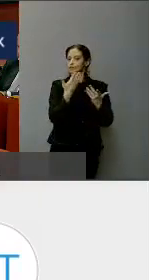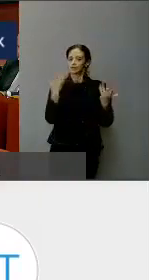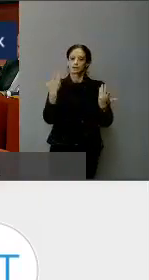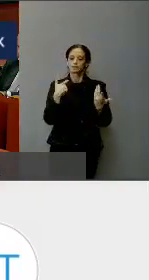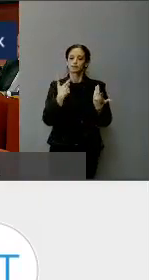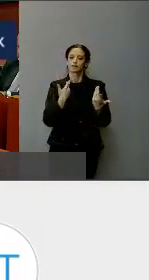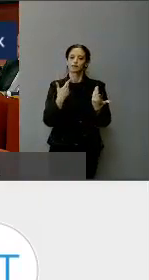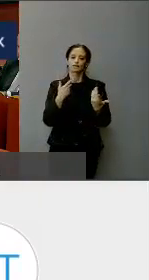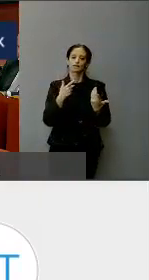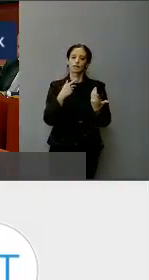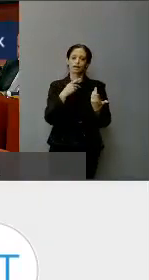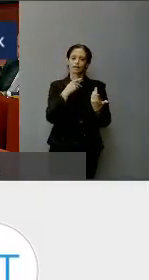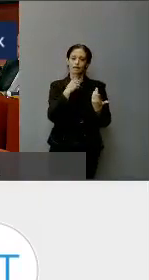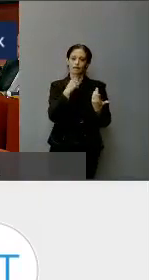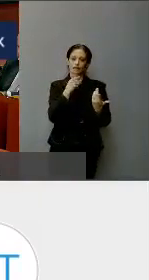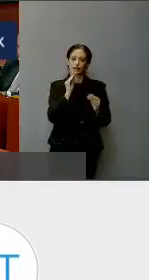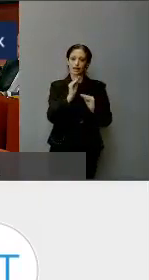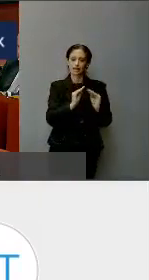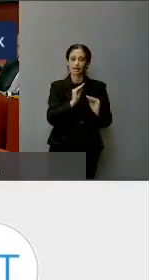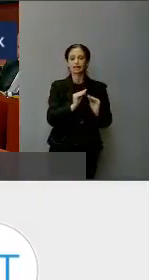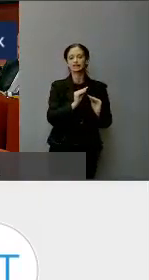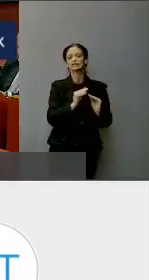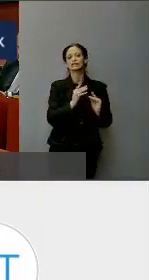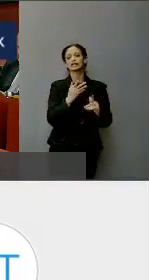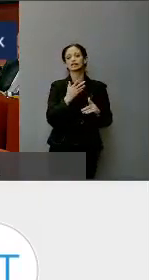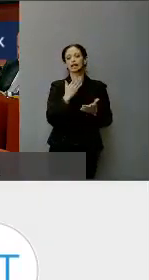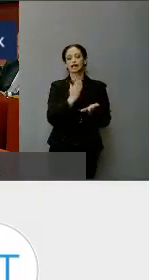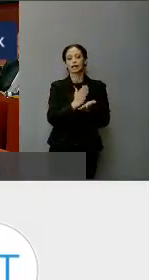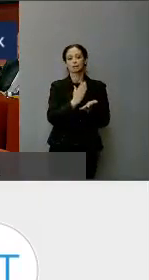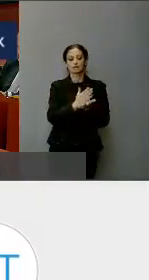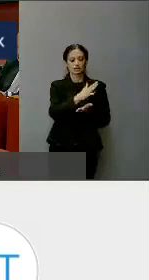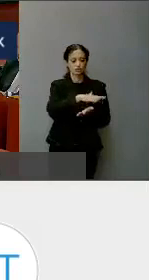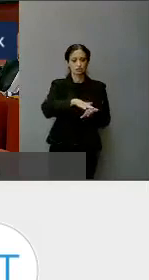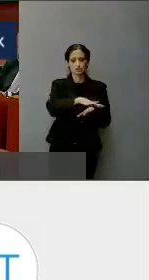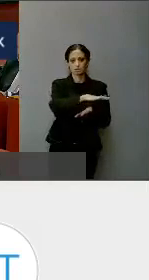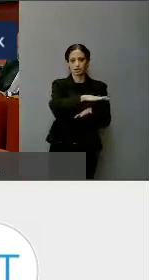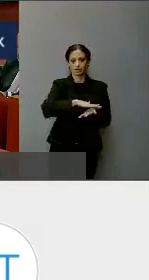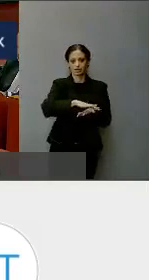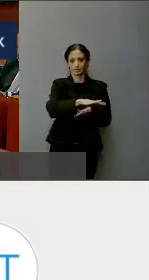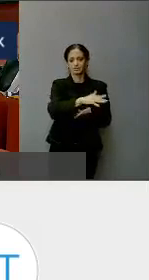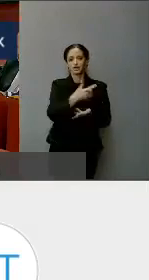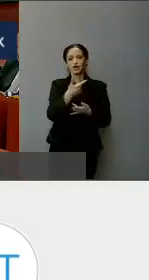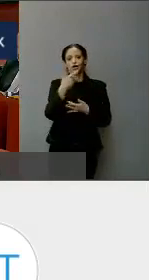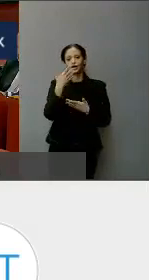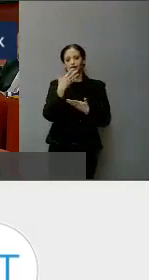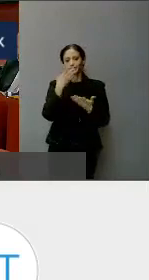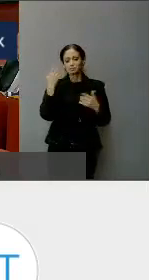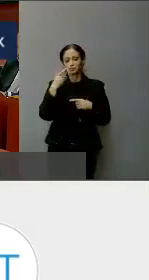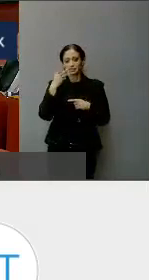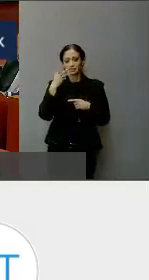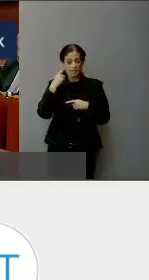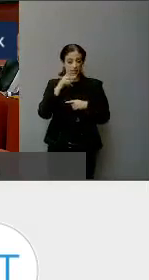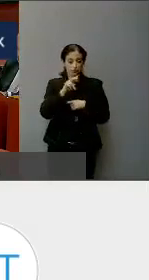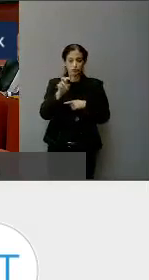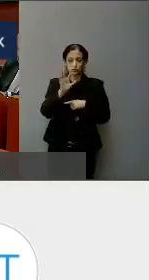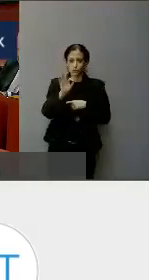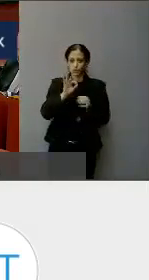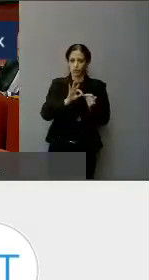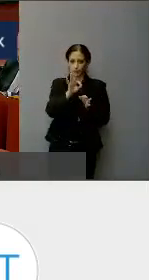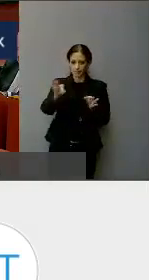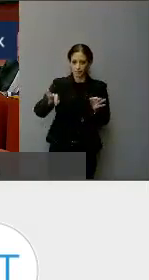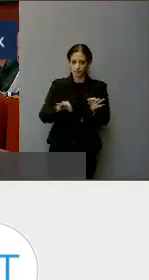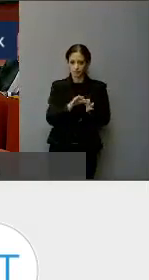sicuramente una limitazione almeno del dello spazio perché guardate che comunque se parliamo di 150 metri quadrati non si parla di poco